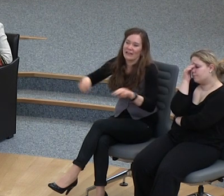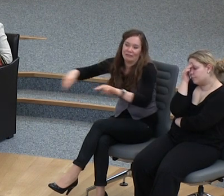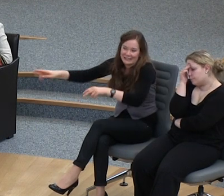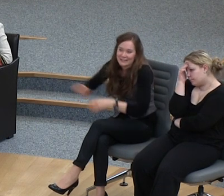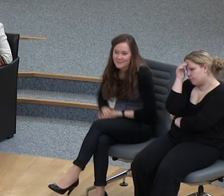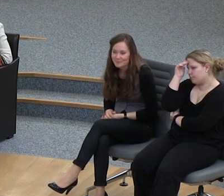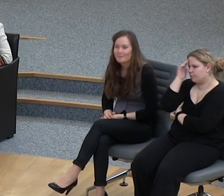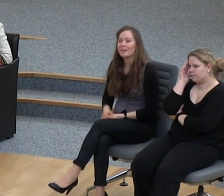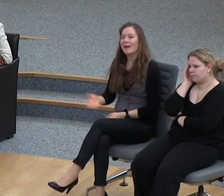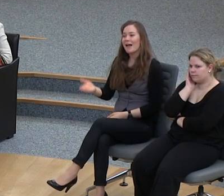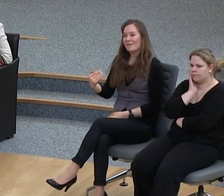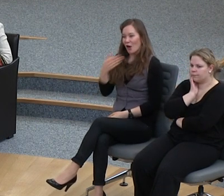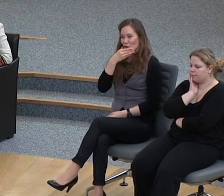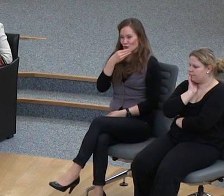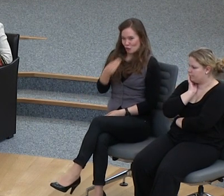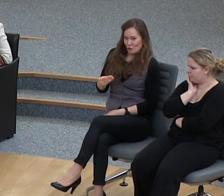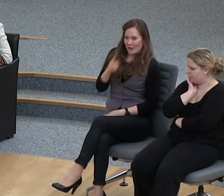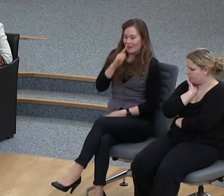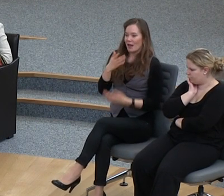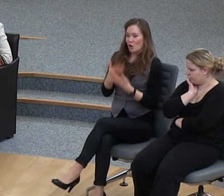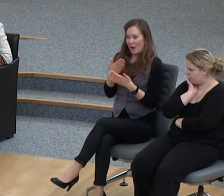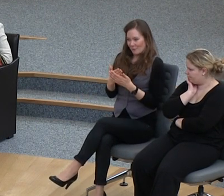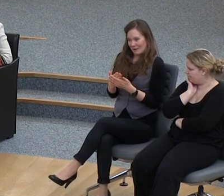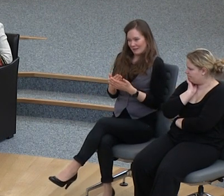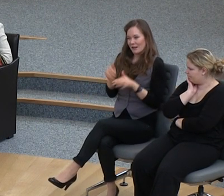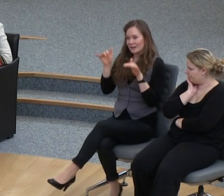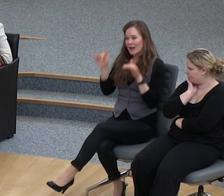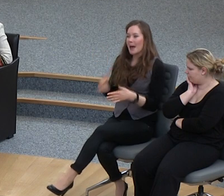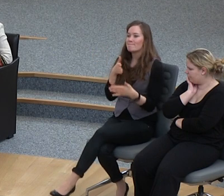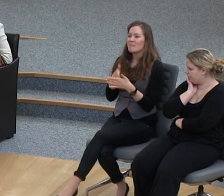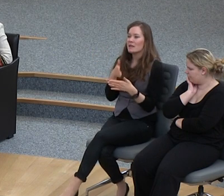Es wäre schön, wenn wir bei der Novellierung des